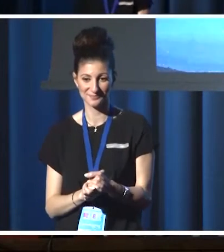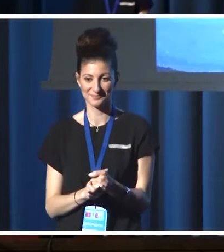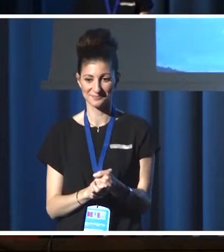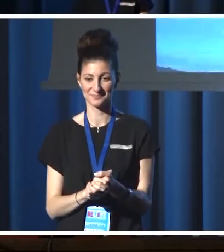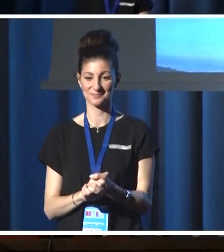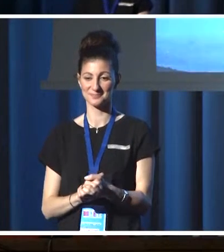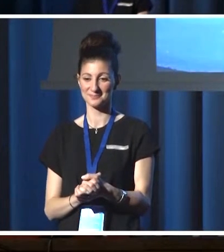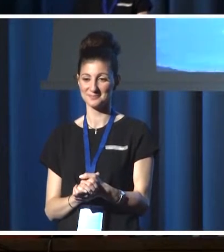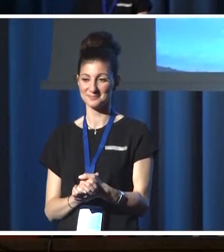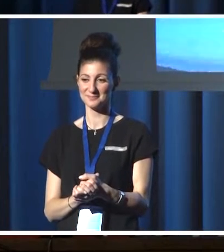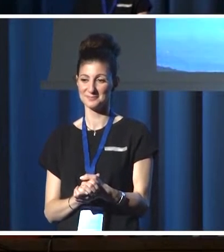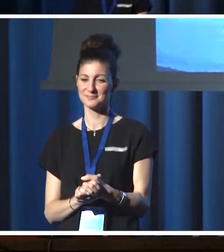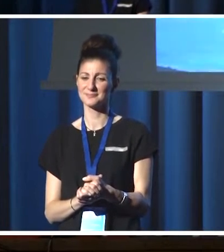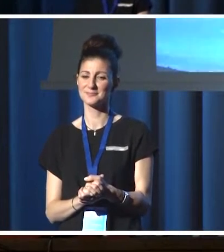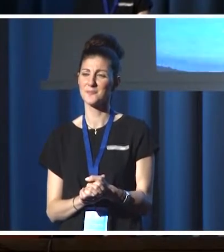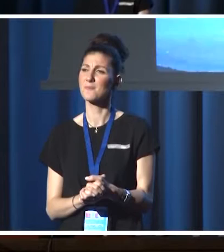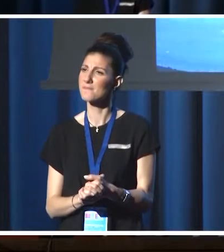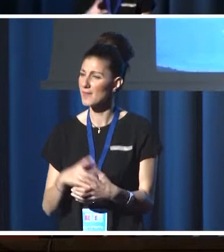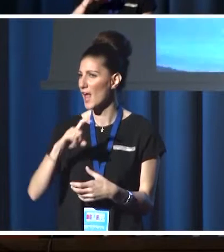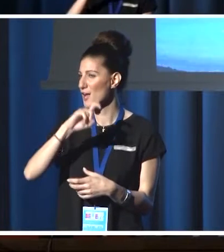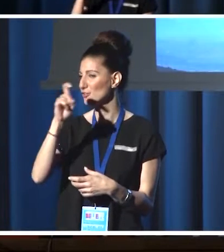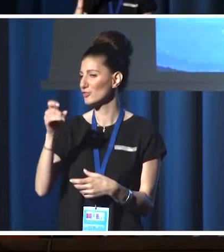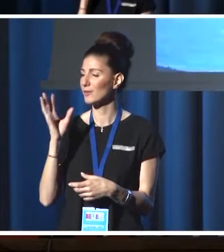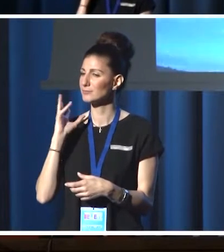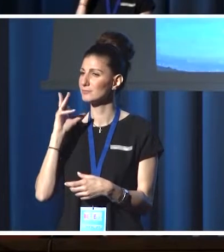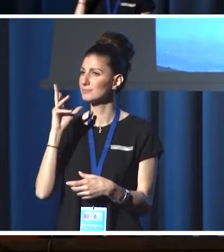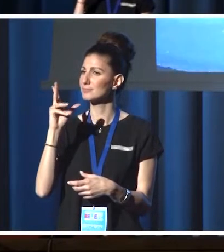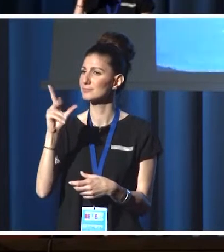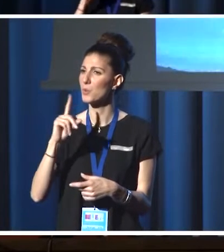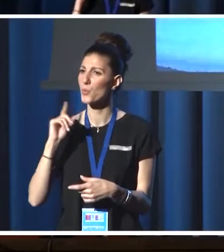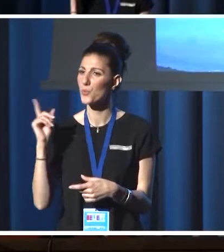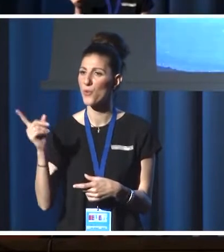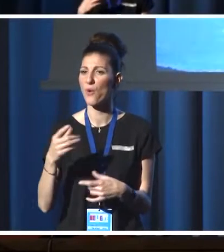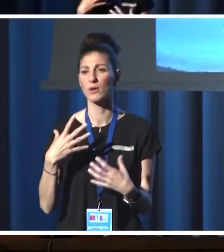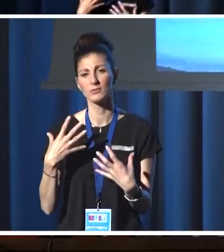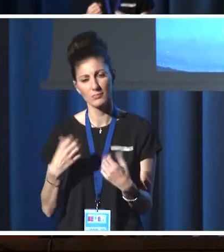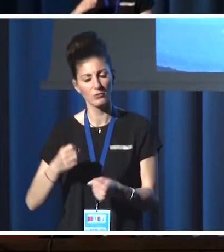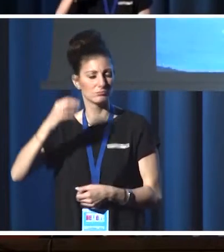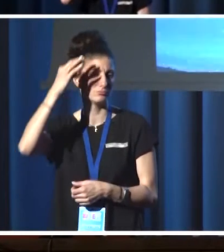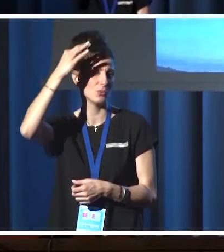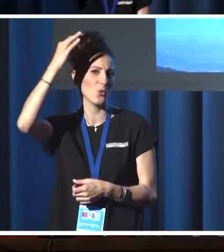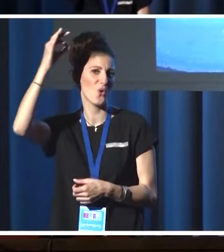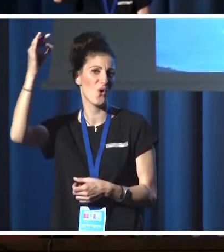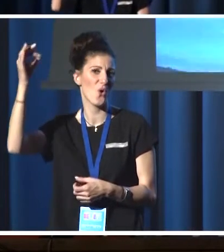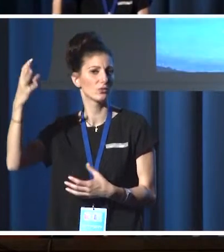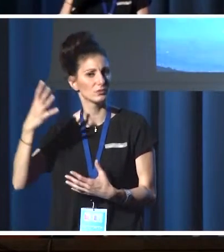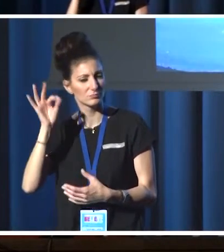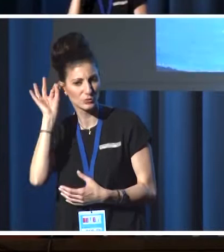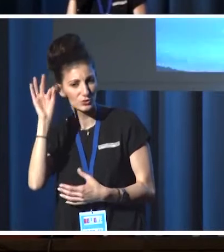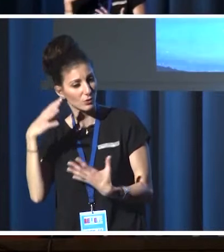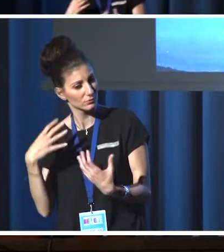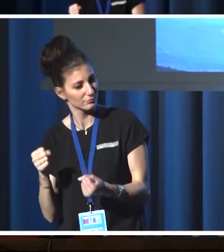μας κατά τη διάρκεια της ζωής μας όλοι μας έχουμε κάνει κάποια όνειρα και έχουμε θέσει κάποιους